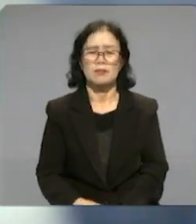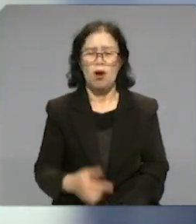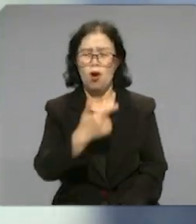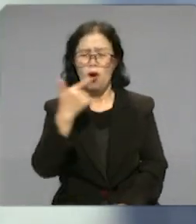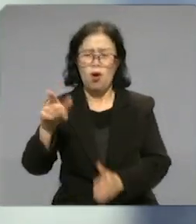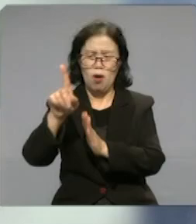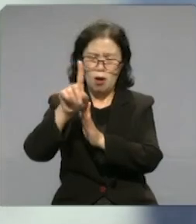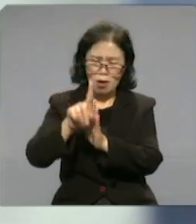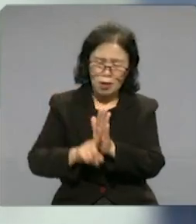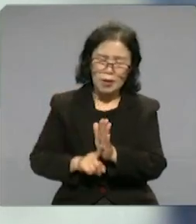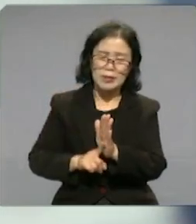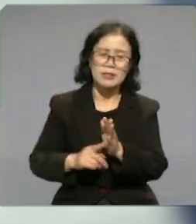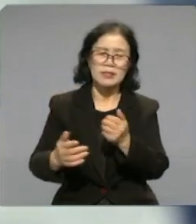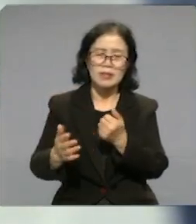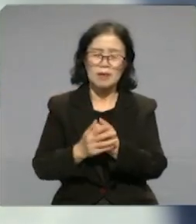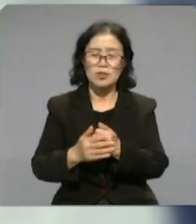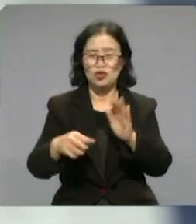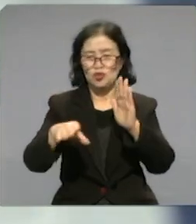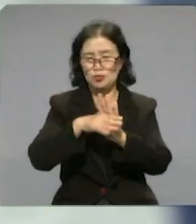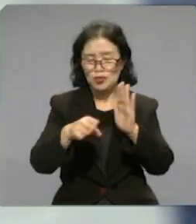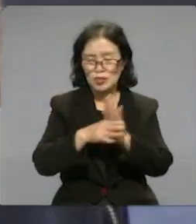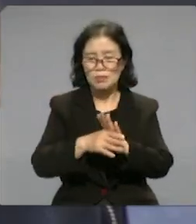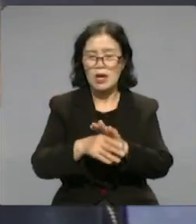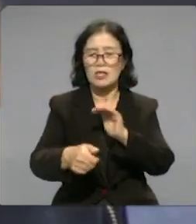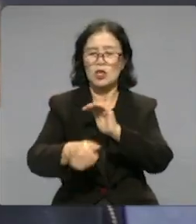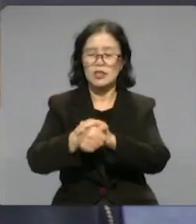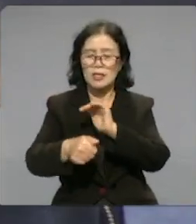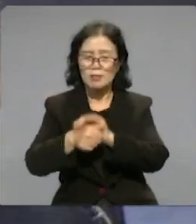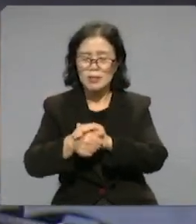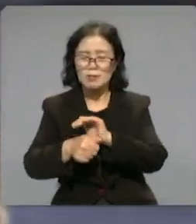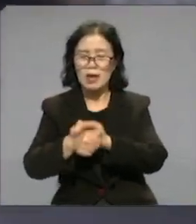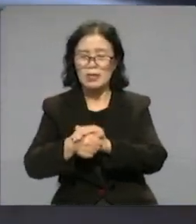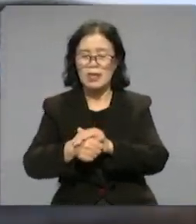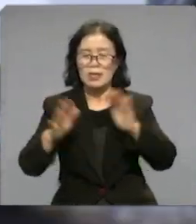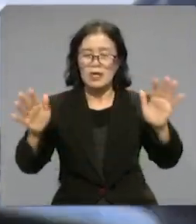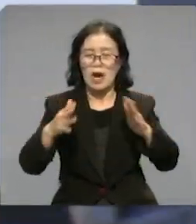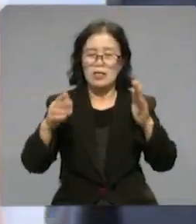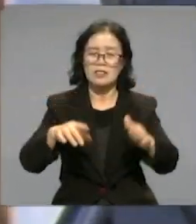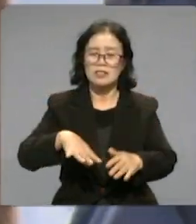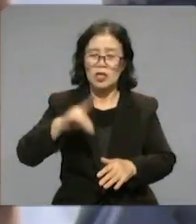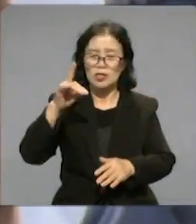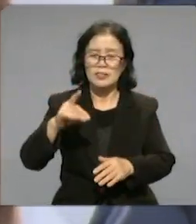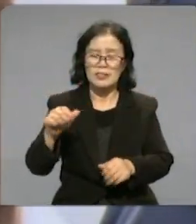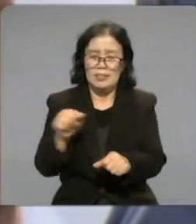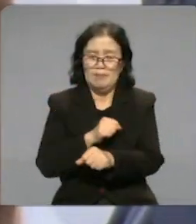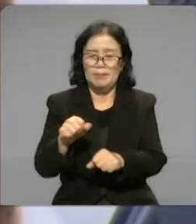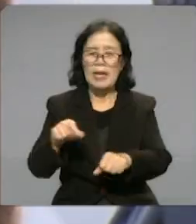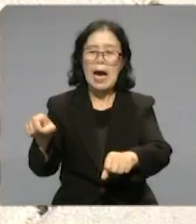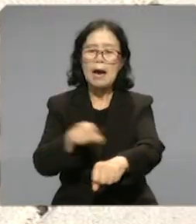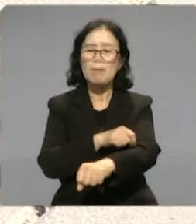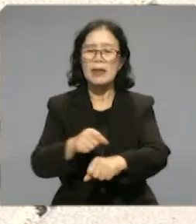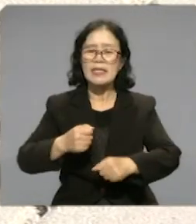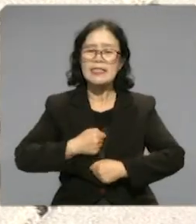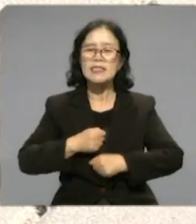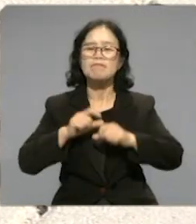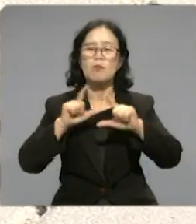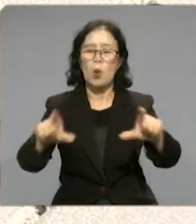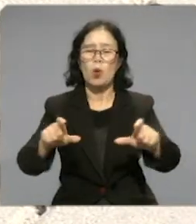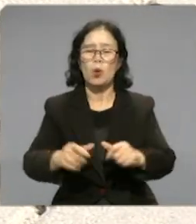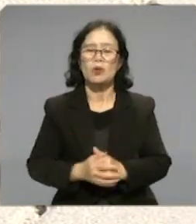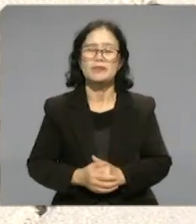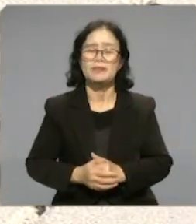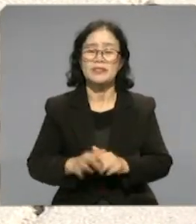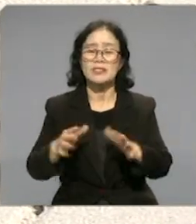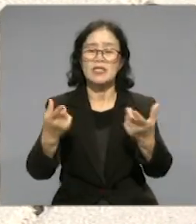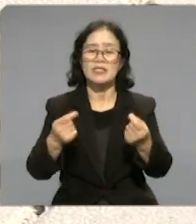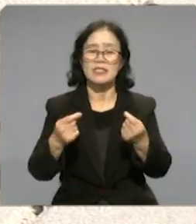급격하게 기온이 내려가면서 중부지방과 영남지방에는 올가을 첫 한파특보가 내리기도 했습니다.